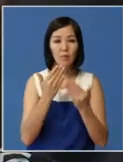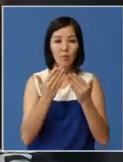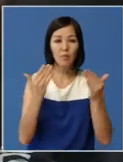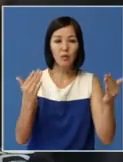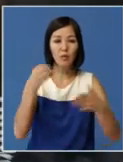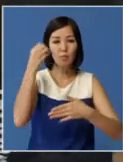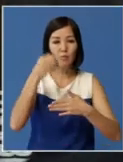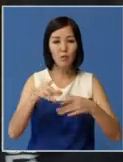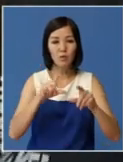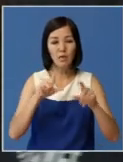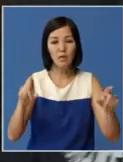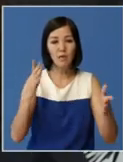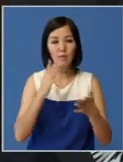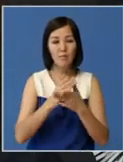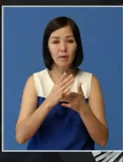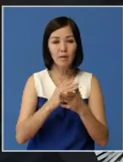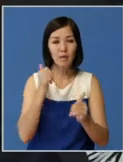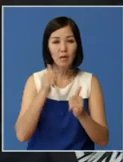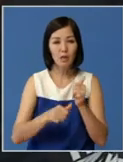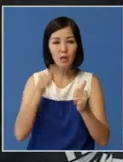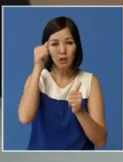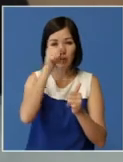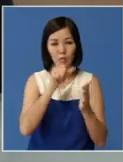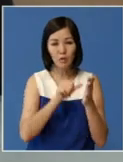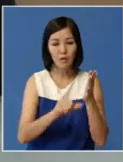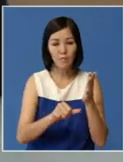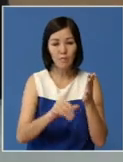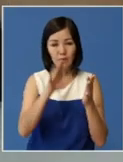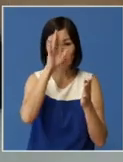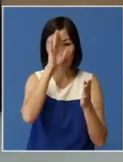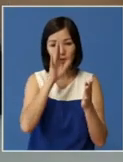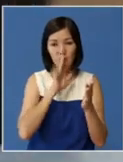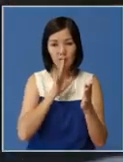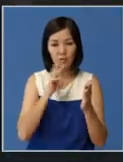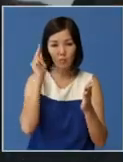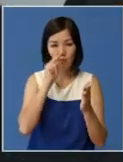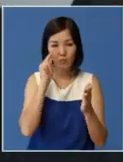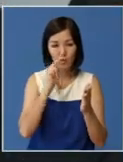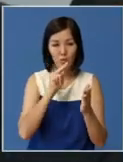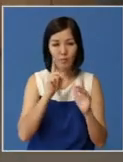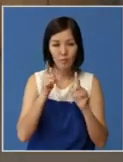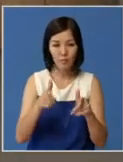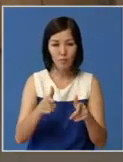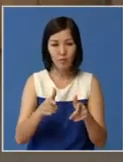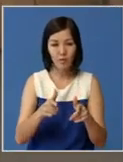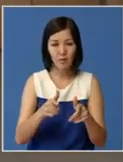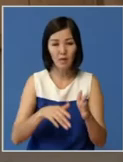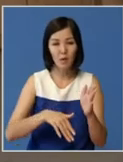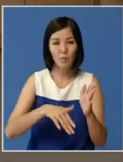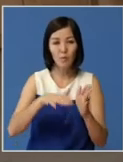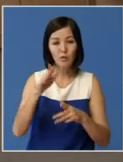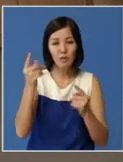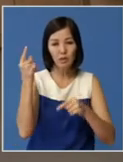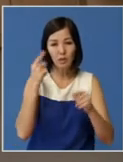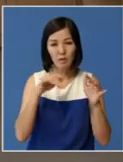бірі балалар көркем сурет мектебі. Жыл сайын 60-қа жуық оқушы қабылдайды. Бүгінгі күні бұл мәдениет ошағы өскелең өрендердің